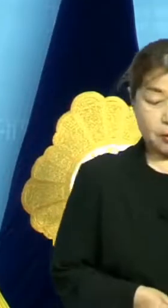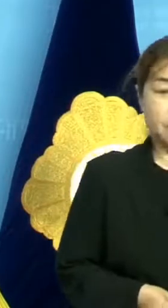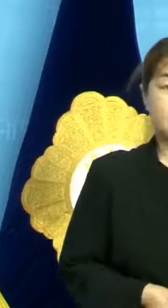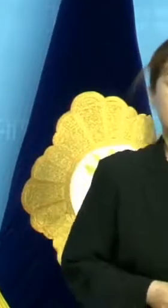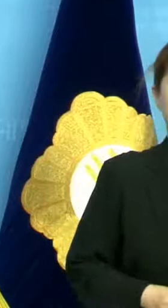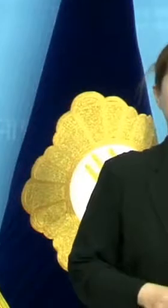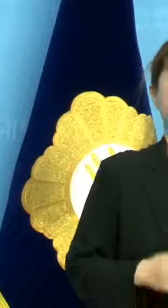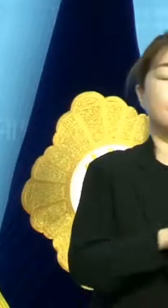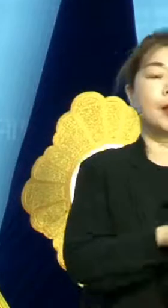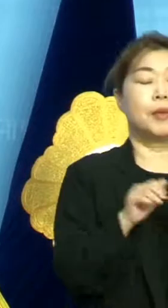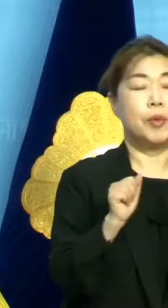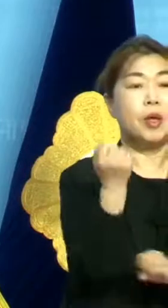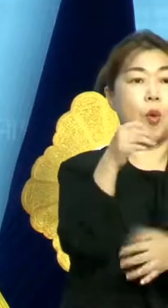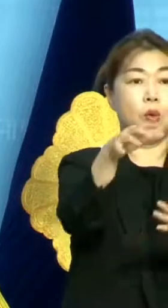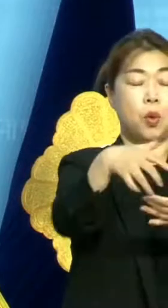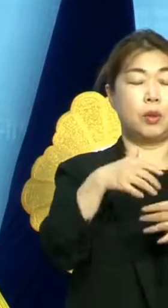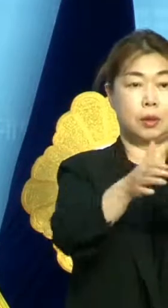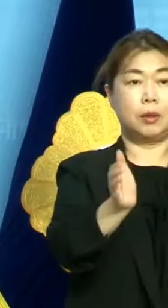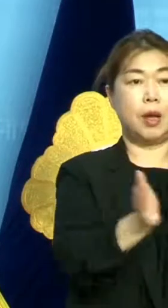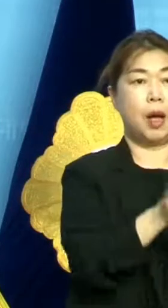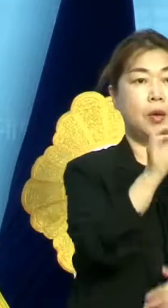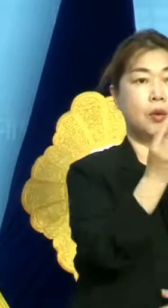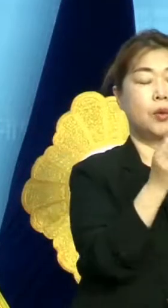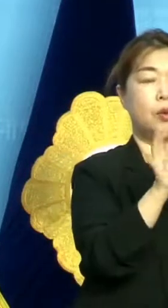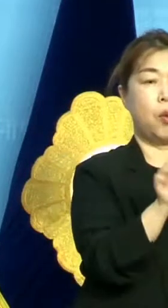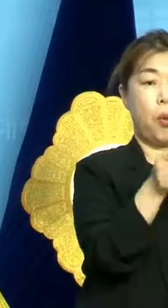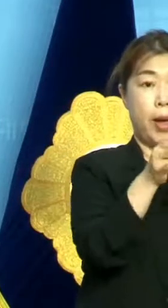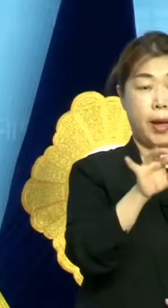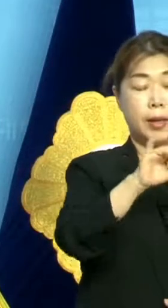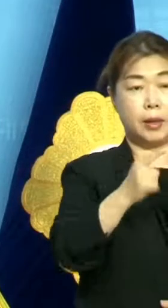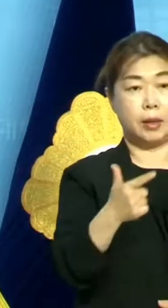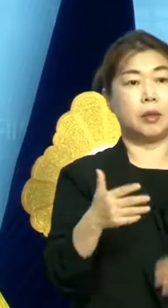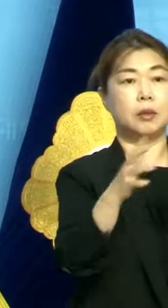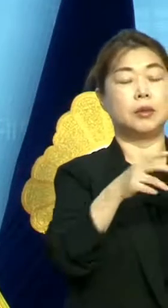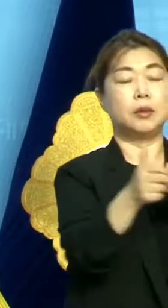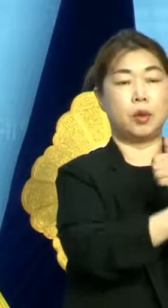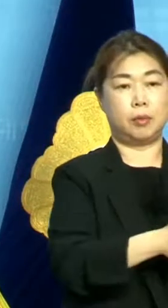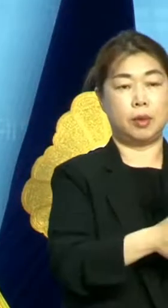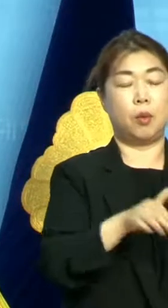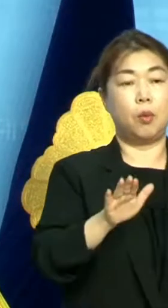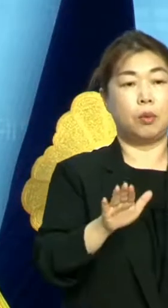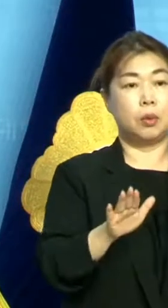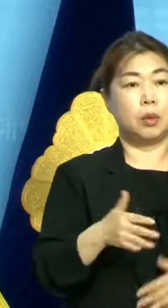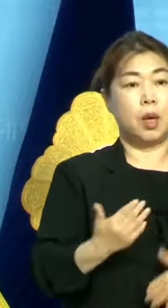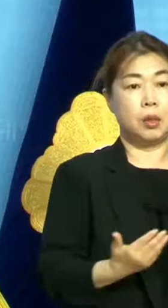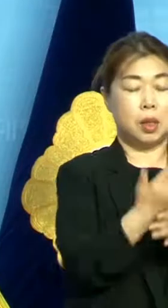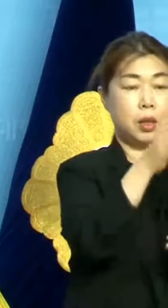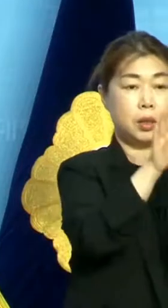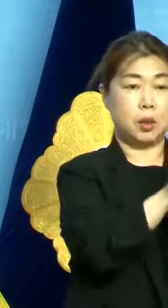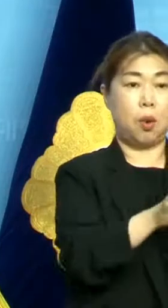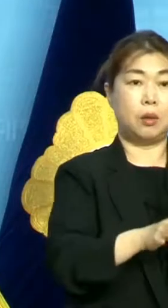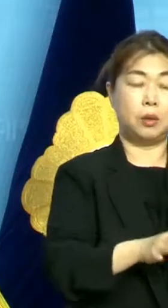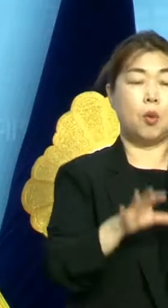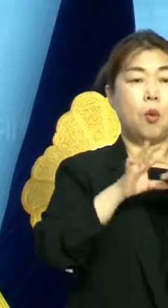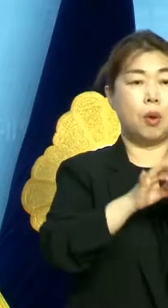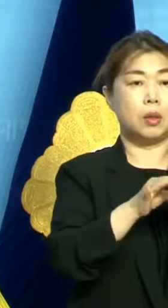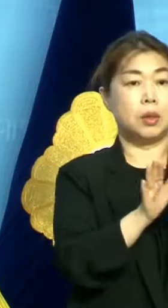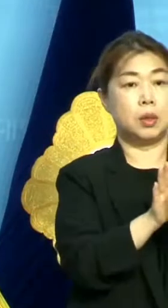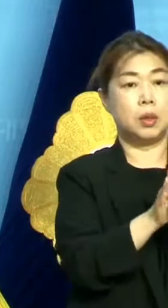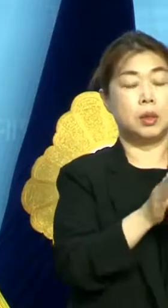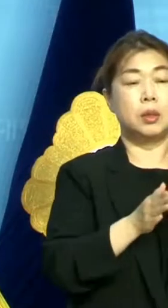네 안녕하세요 기본소득 땅 용혜원 입니다 오늘 재난 지 엄금 지급